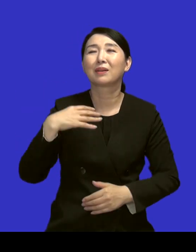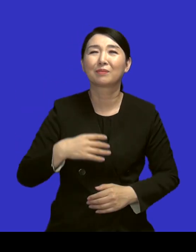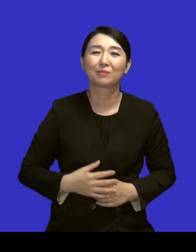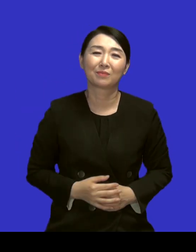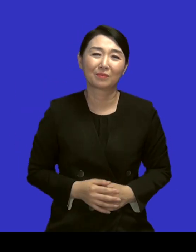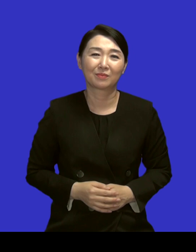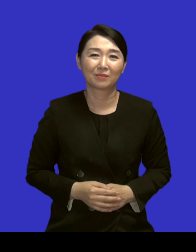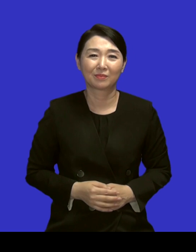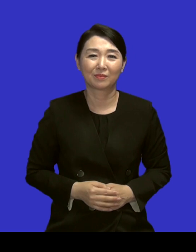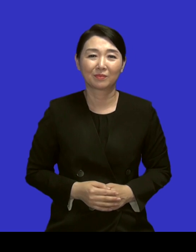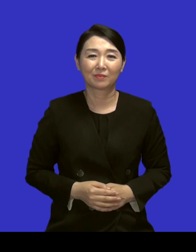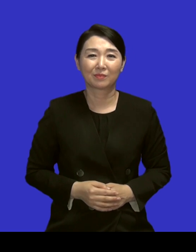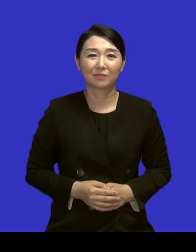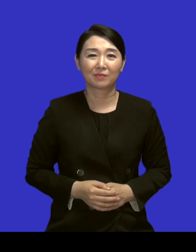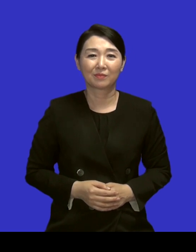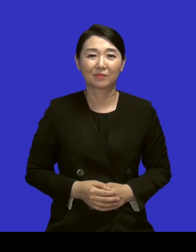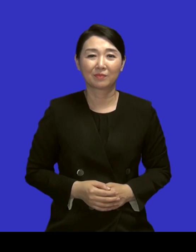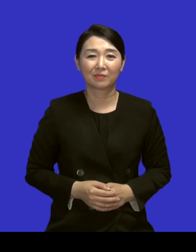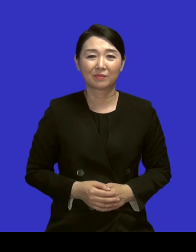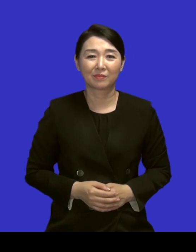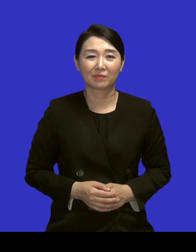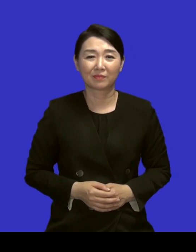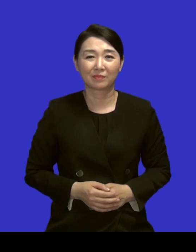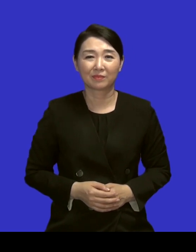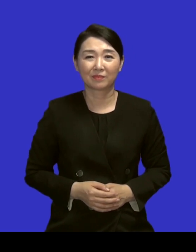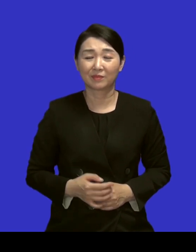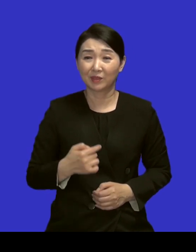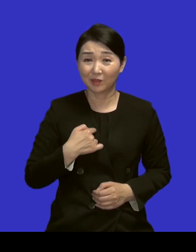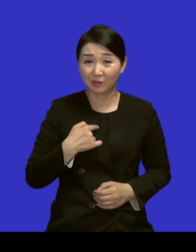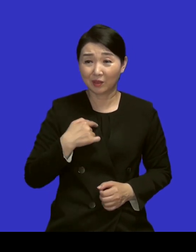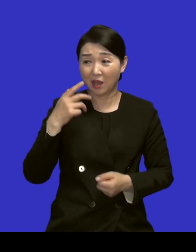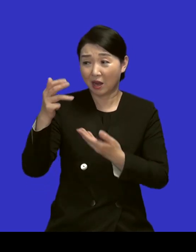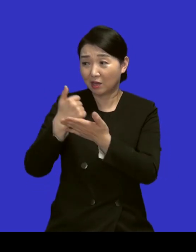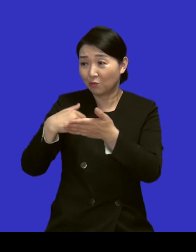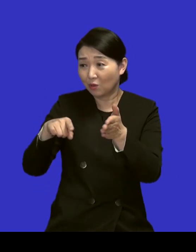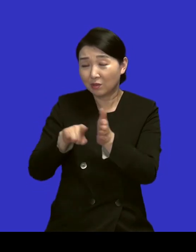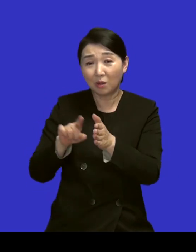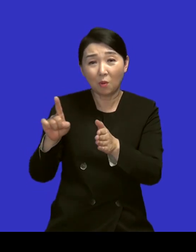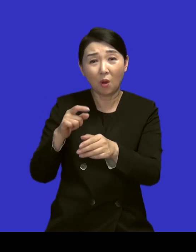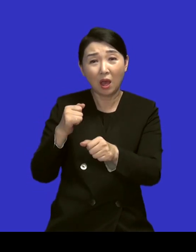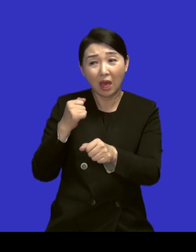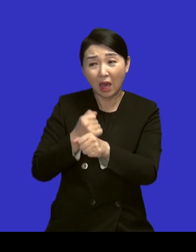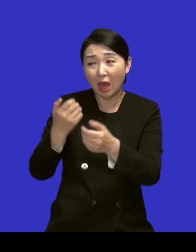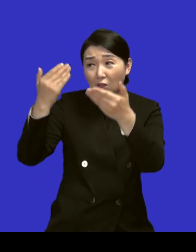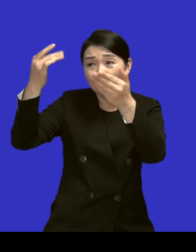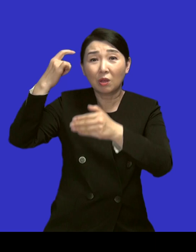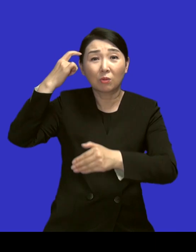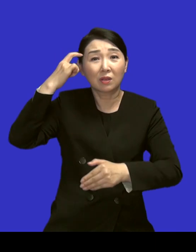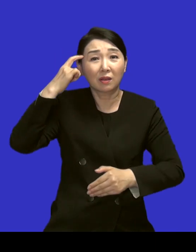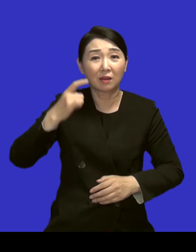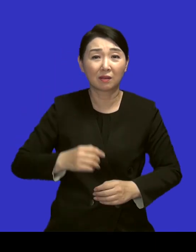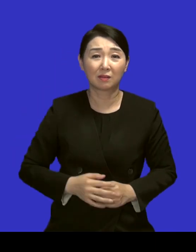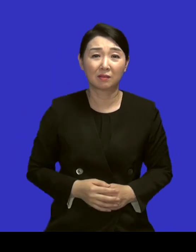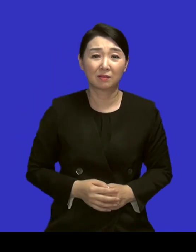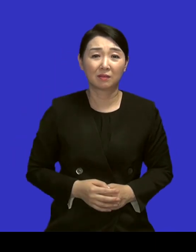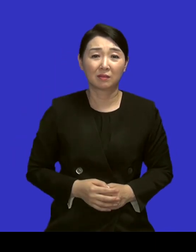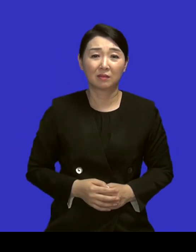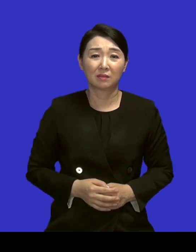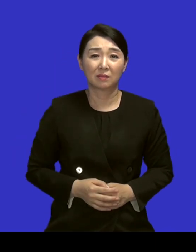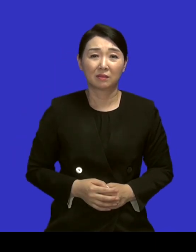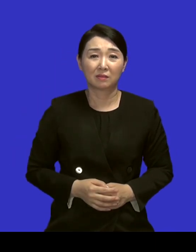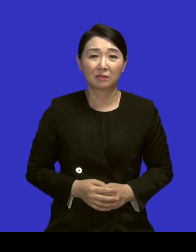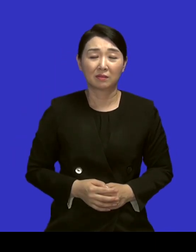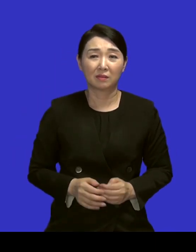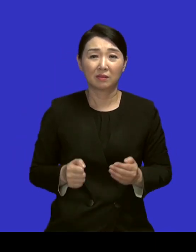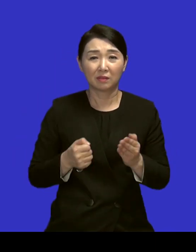네. 저는 제가 하나님을 위해서 뭔가 해드리고 있다 생각했는데 그래서